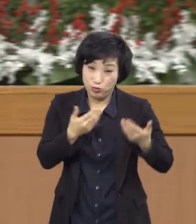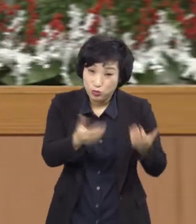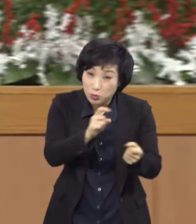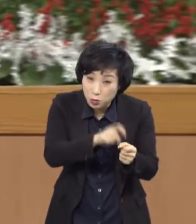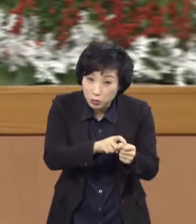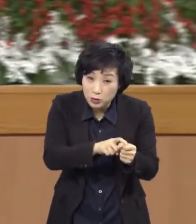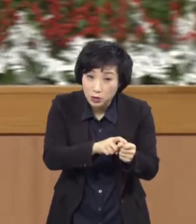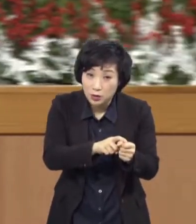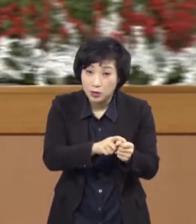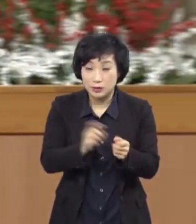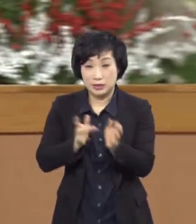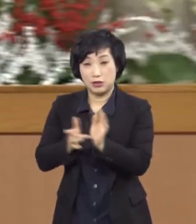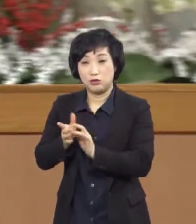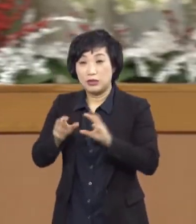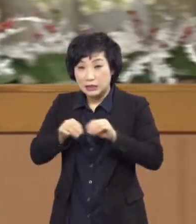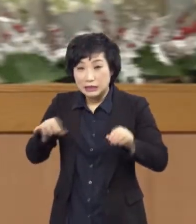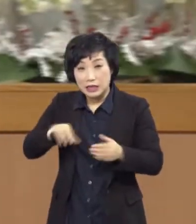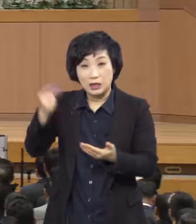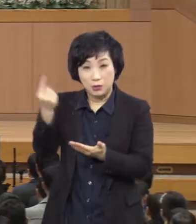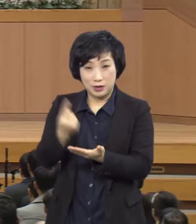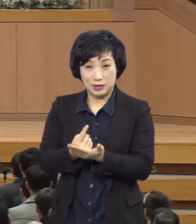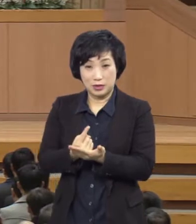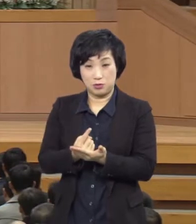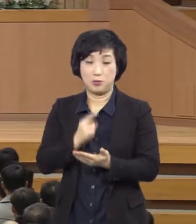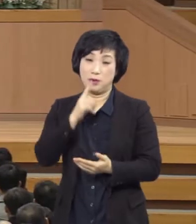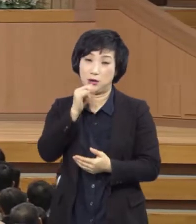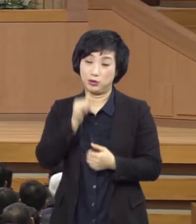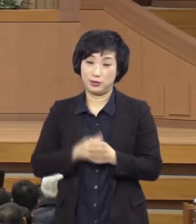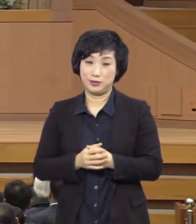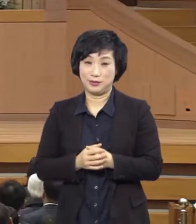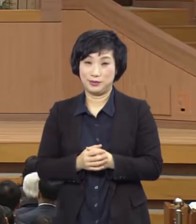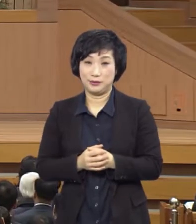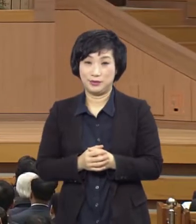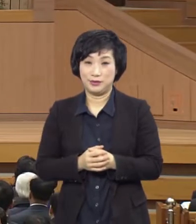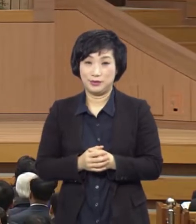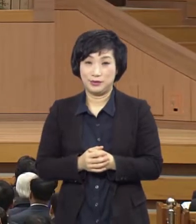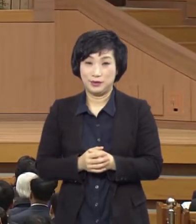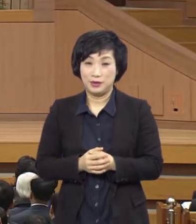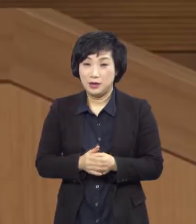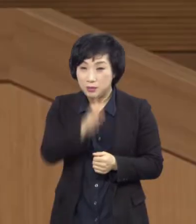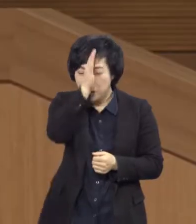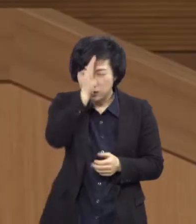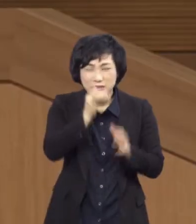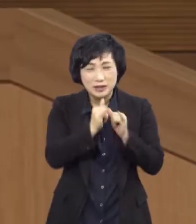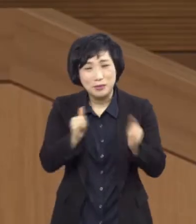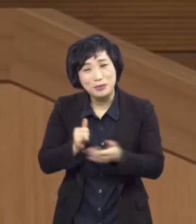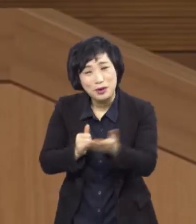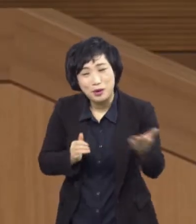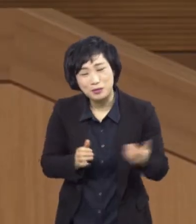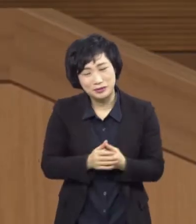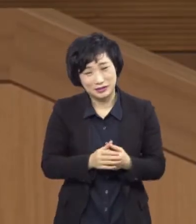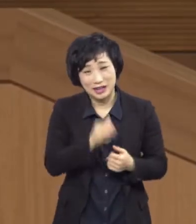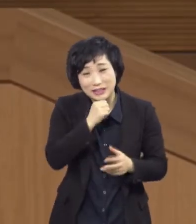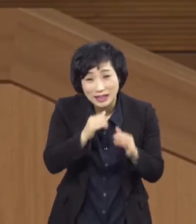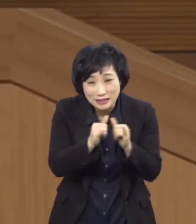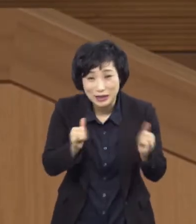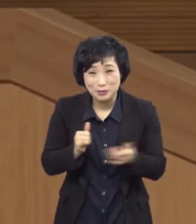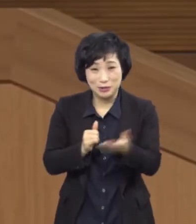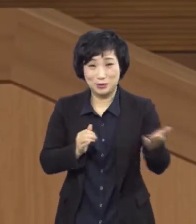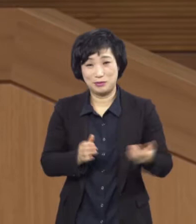주시려고 예수는 이 땅에 오셨다고 말했습니다. 그러므로 병든 자도 가난한